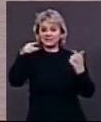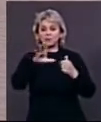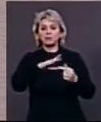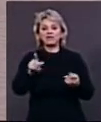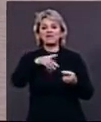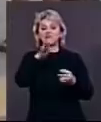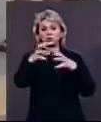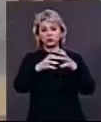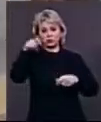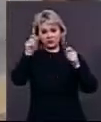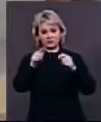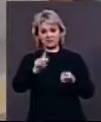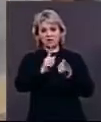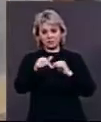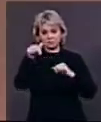в международный фестиваль.